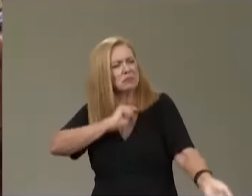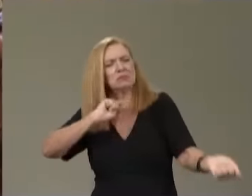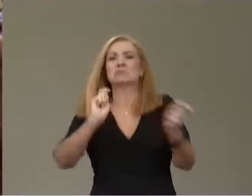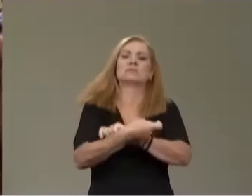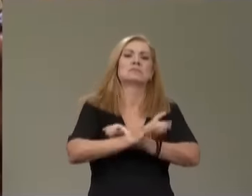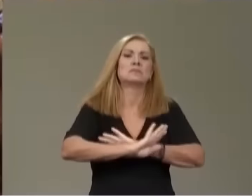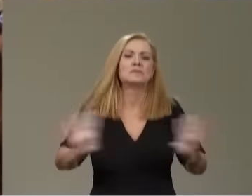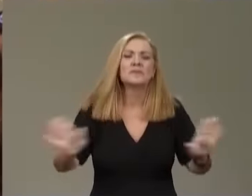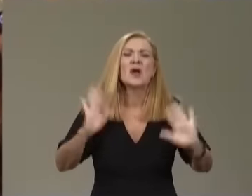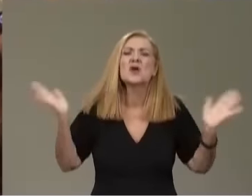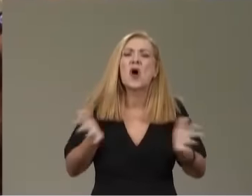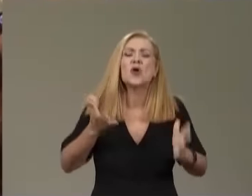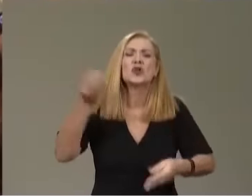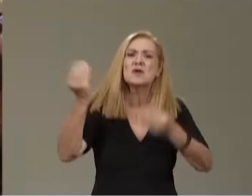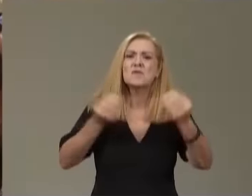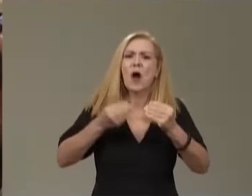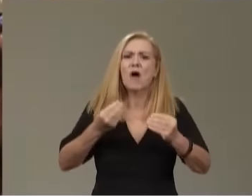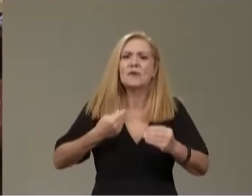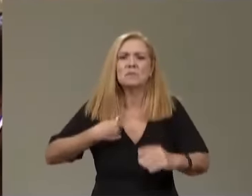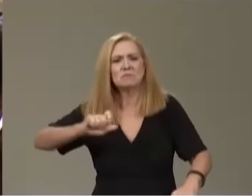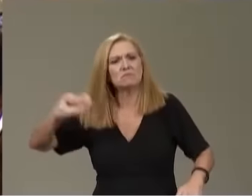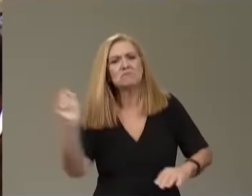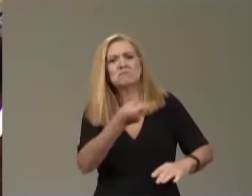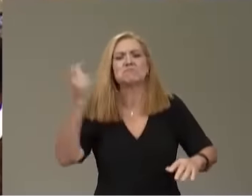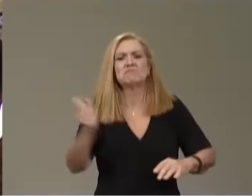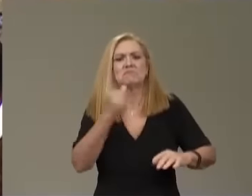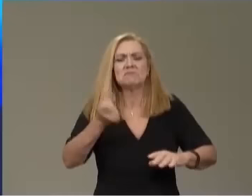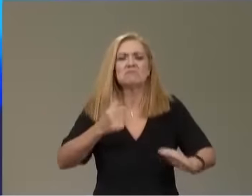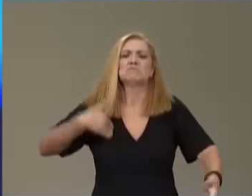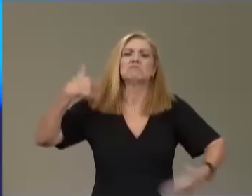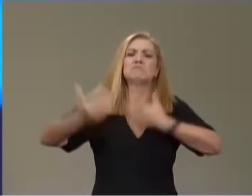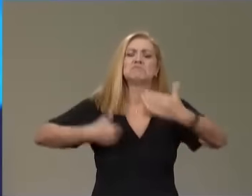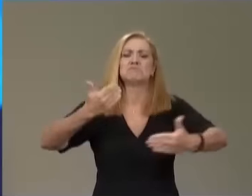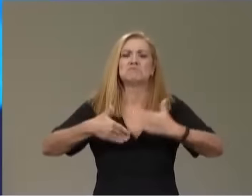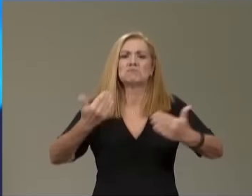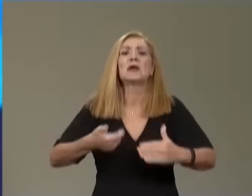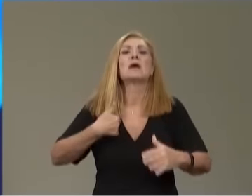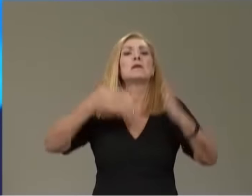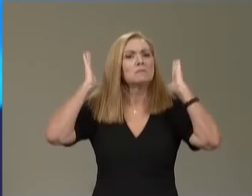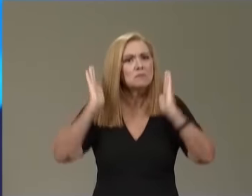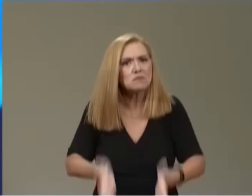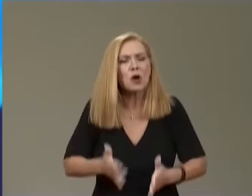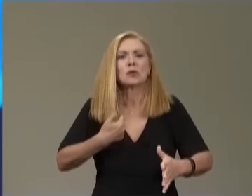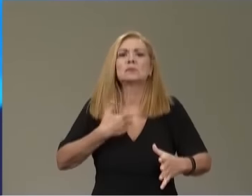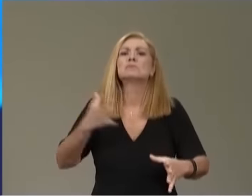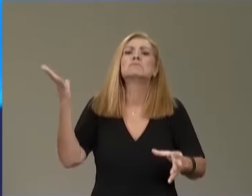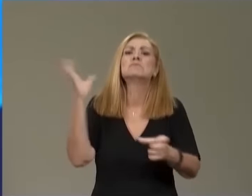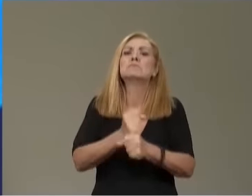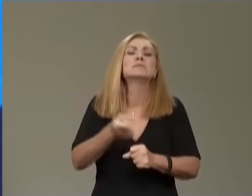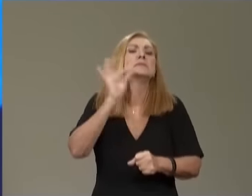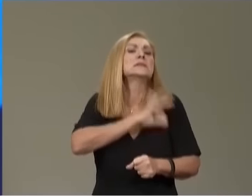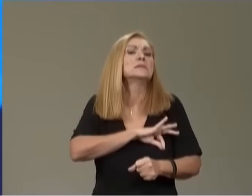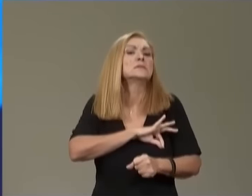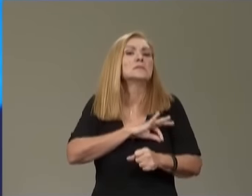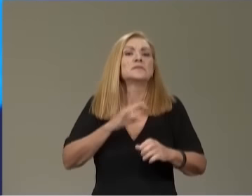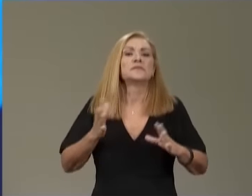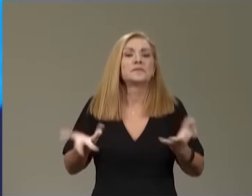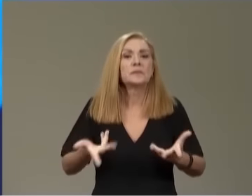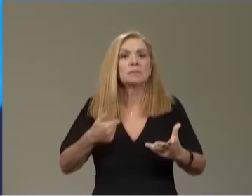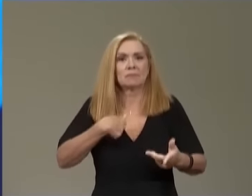παθογένειες που το εμποδίζουν να προχωρήσει. Και σταδιακά θα κερδίζει ένα κεκτημένο, το οποίο